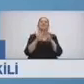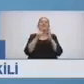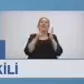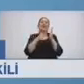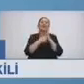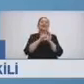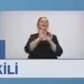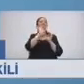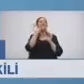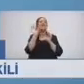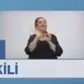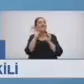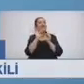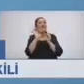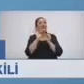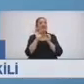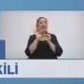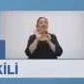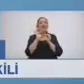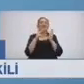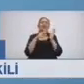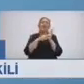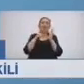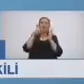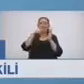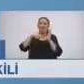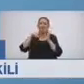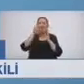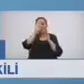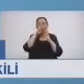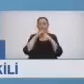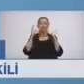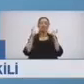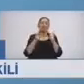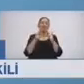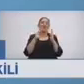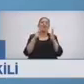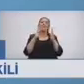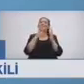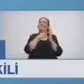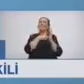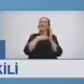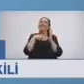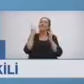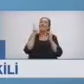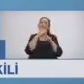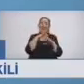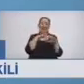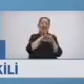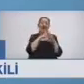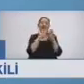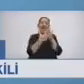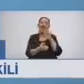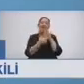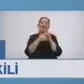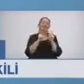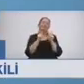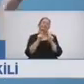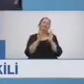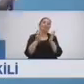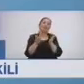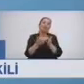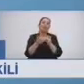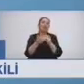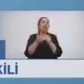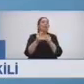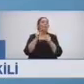Silivri katı atık bertaraf merkezinde İstanbul Büyükşehir Belediyesi'nin bir arıtma yapma zamanı gelmiştir. Peki bu